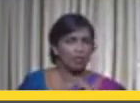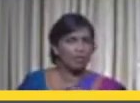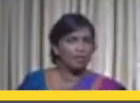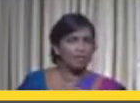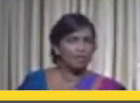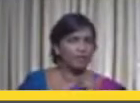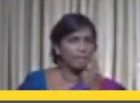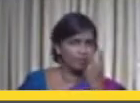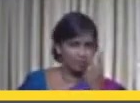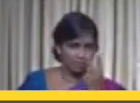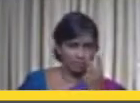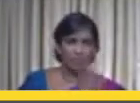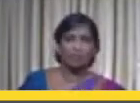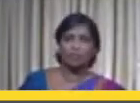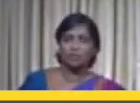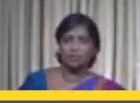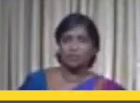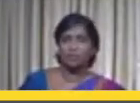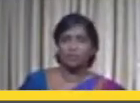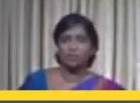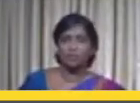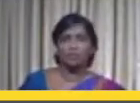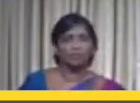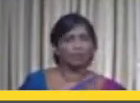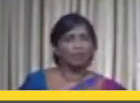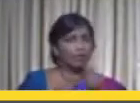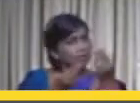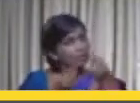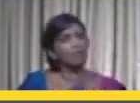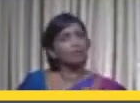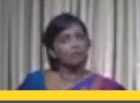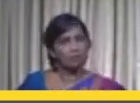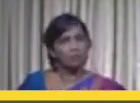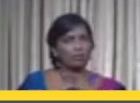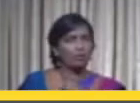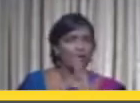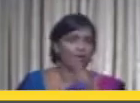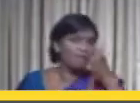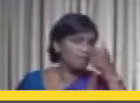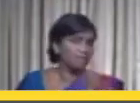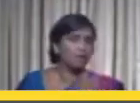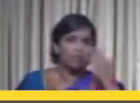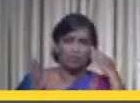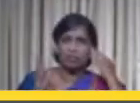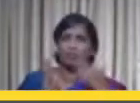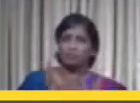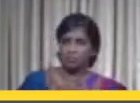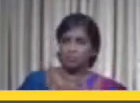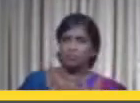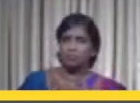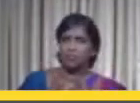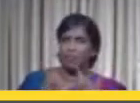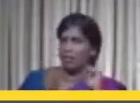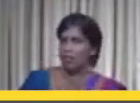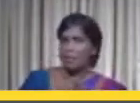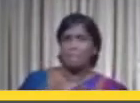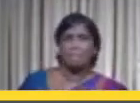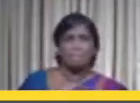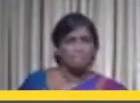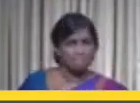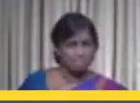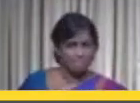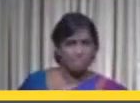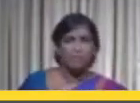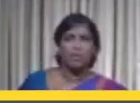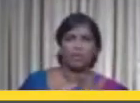තා විනාඩි 10ක් කාලයක් තියෙනවා ආ මම ඉස්සර කියන්නේ ඒක අපිට ලැබලා දෙන්න මොකද මෙතන වැදගත් කාරණයක් මේක හංගන්න බෑ